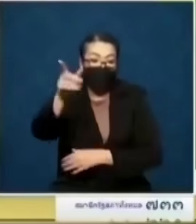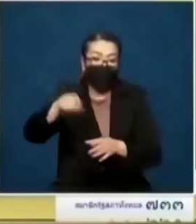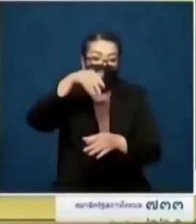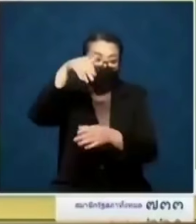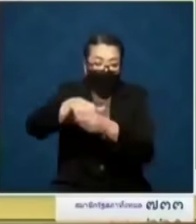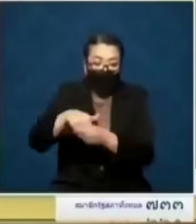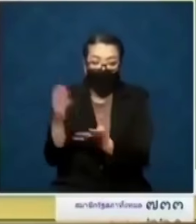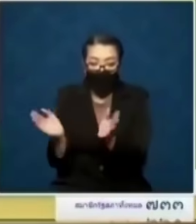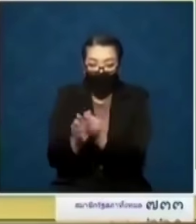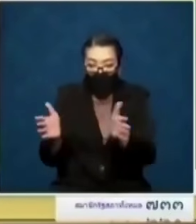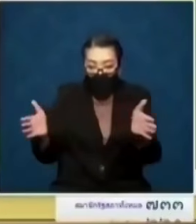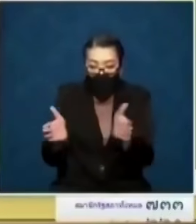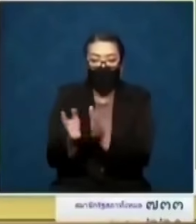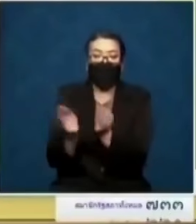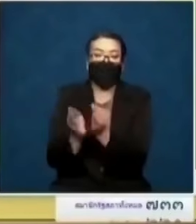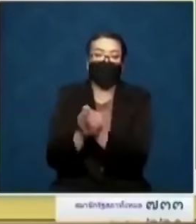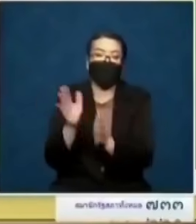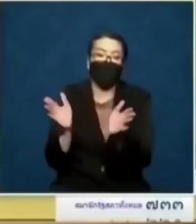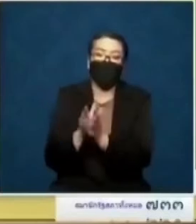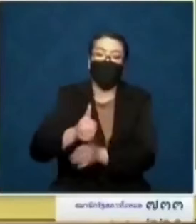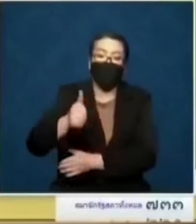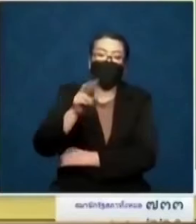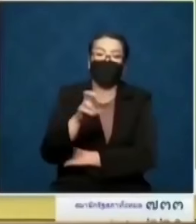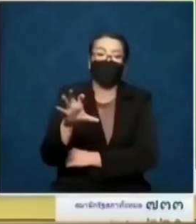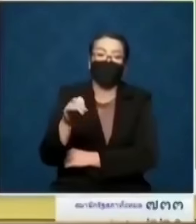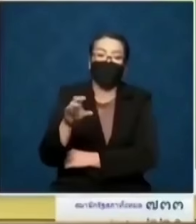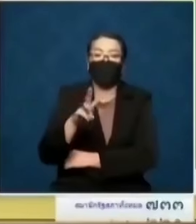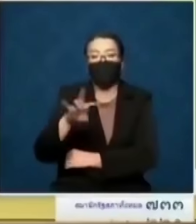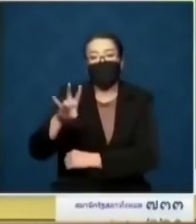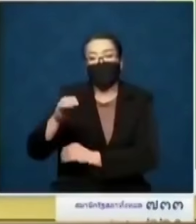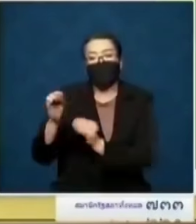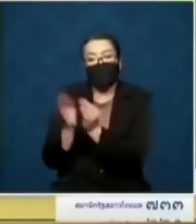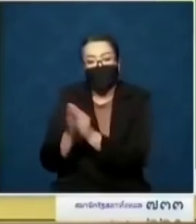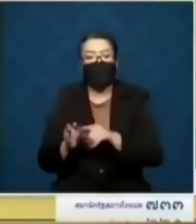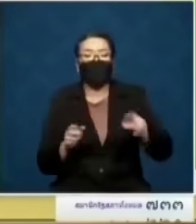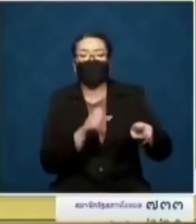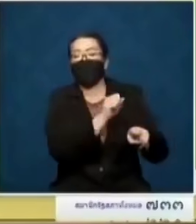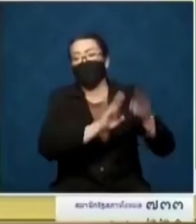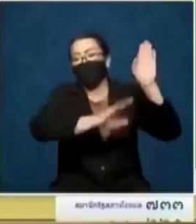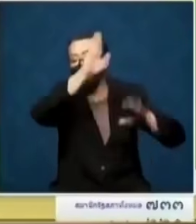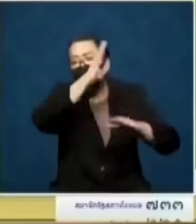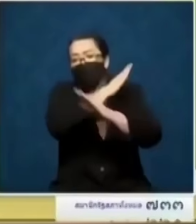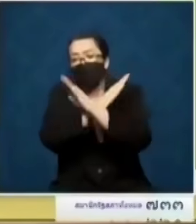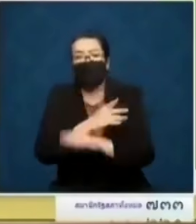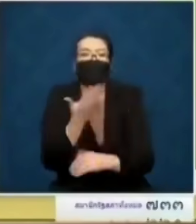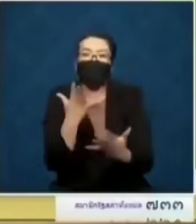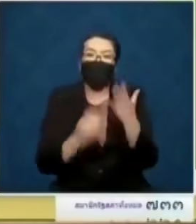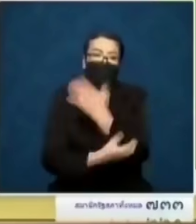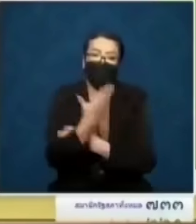270 300เสียงสว.ก็ไม่มีปัญญาไปทำอะไรหรอกครับในการไปโหวตค้านที่สภา